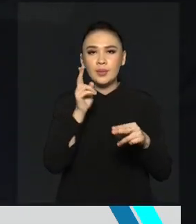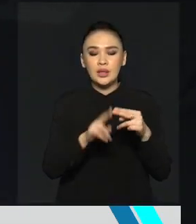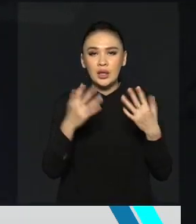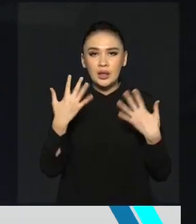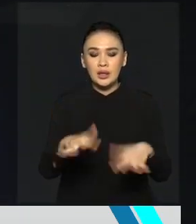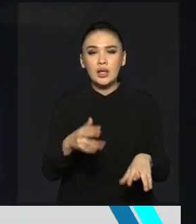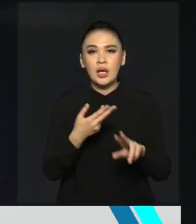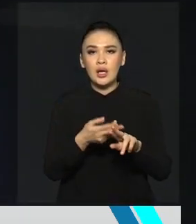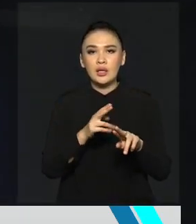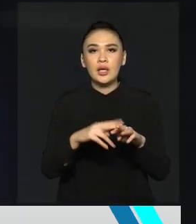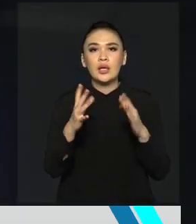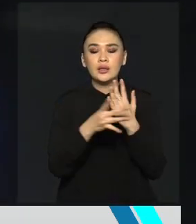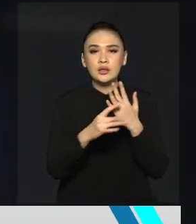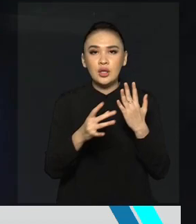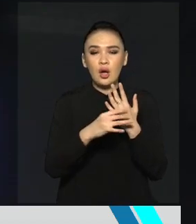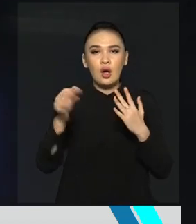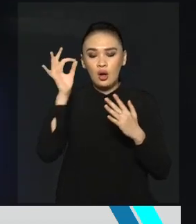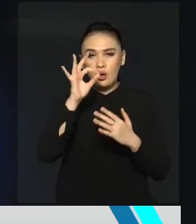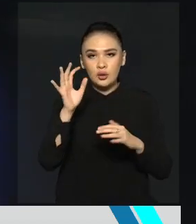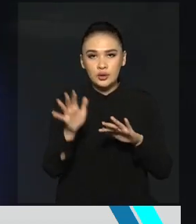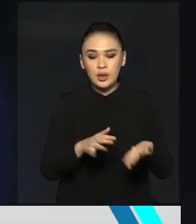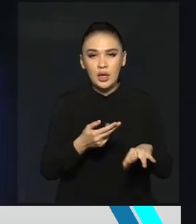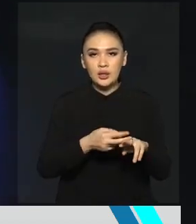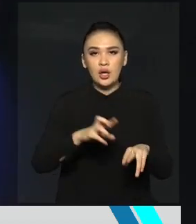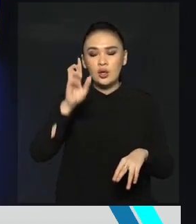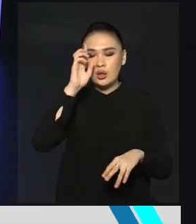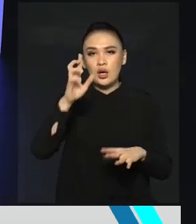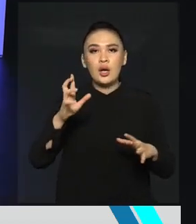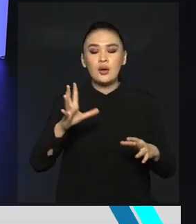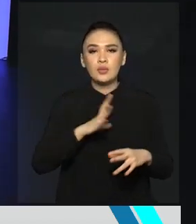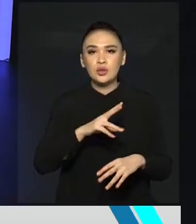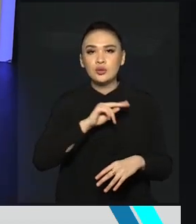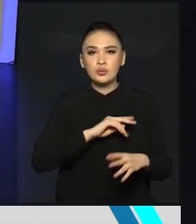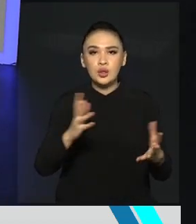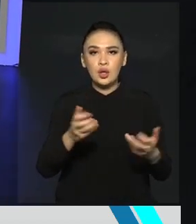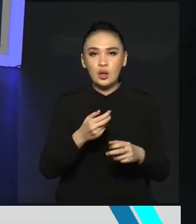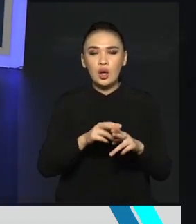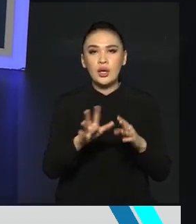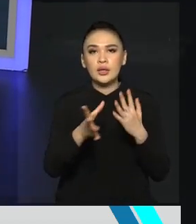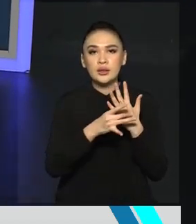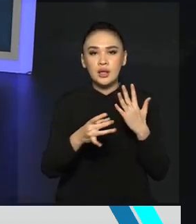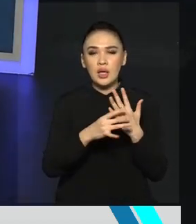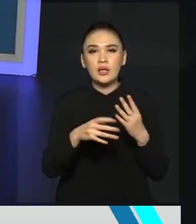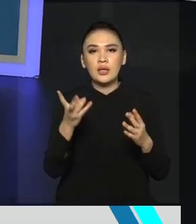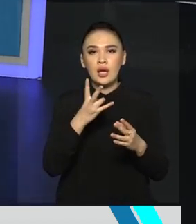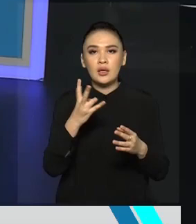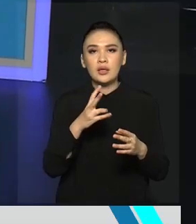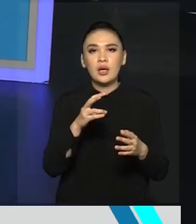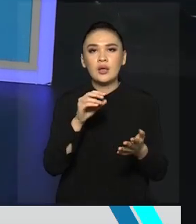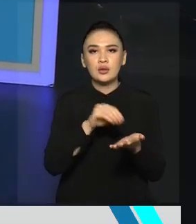тілді мектеп бітірген кезде емтихан тапсыру жөнінде, мемлекеттік қызметке қабылдау жөнінде, емтихан тапсыру жөнінде біз талаптарды енгізіп